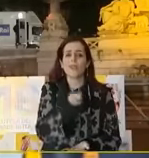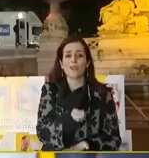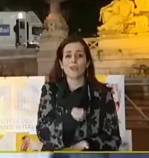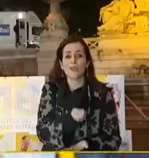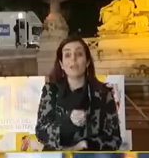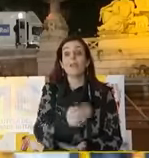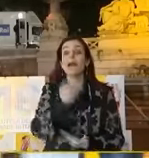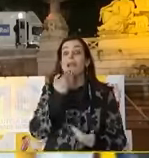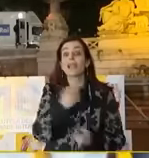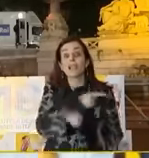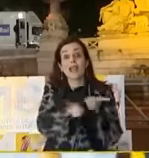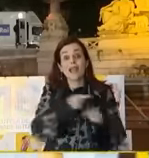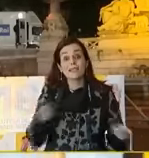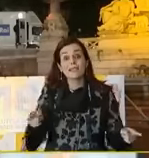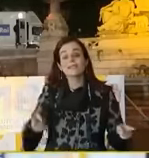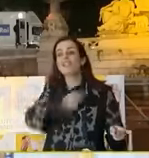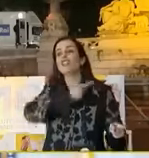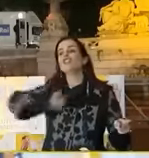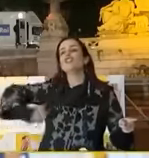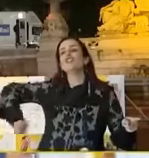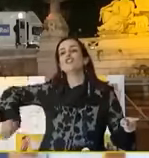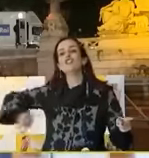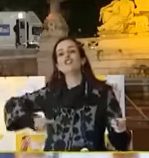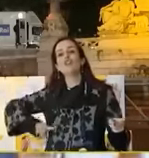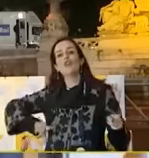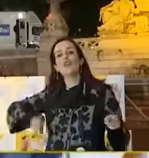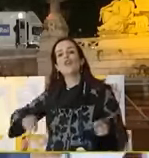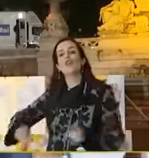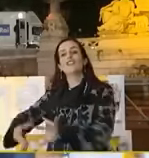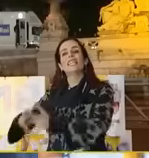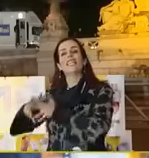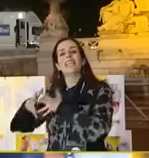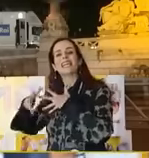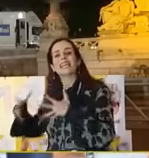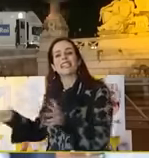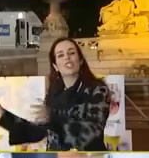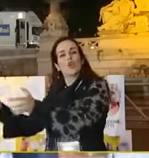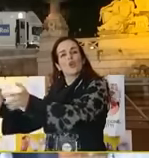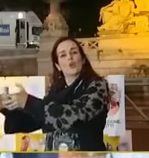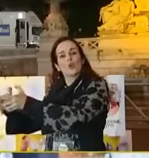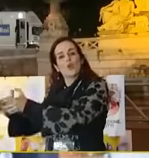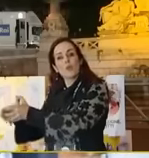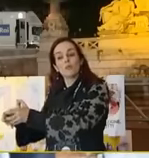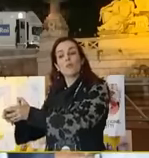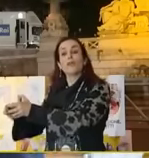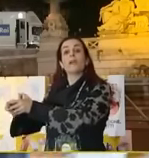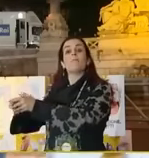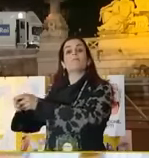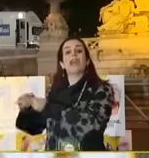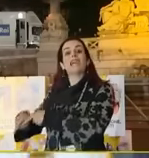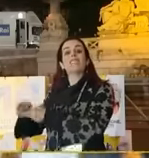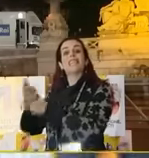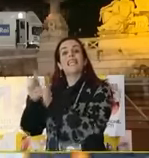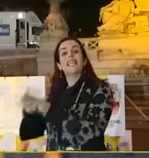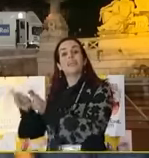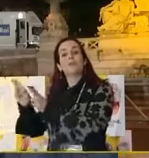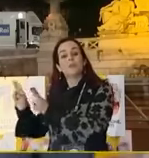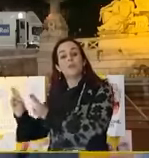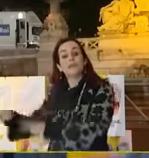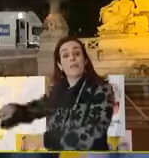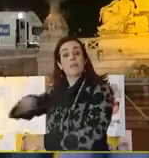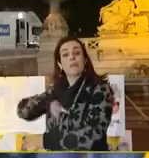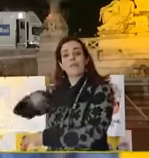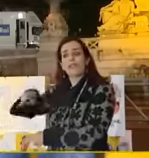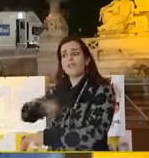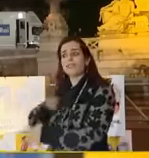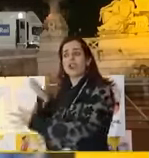permesso che noi non abbiamo nessun legame con le grosse lobby delle cliniche private, non abbiamo legami con le